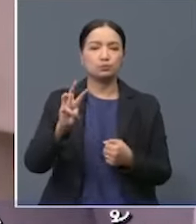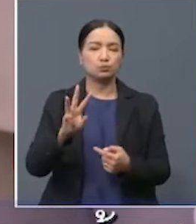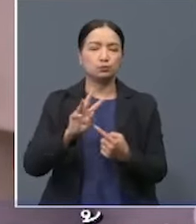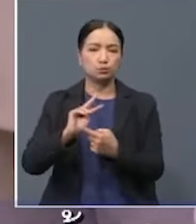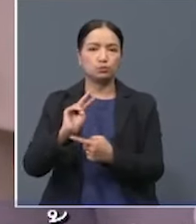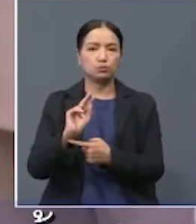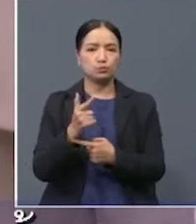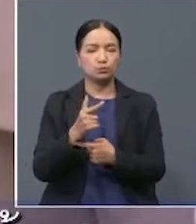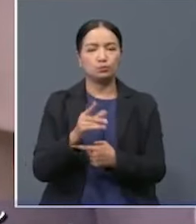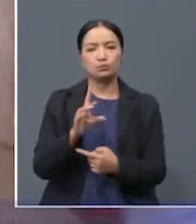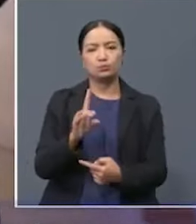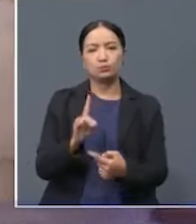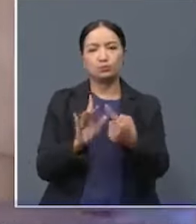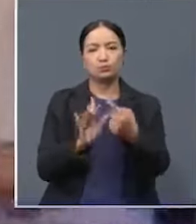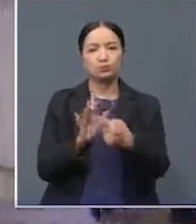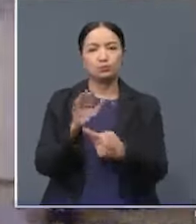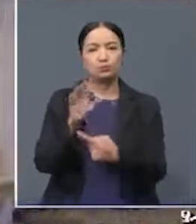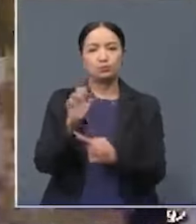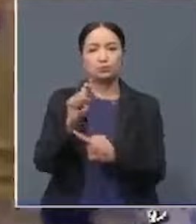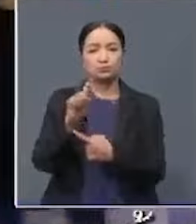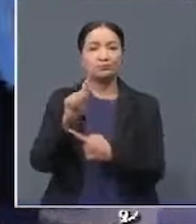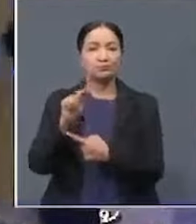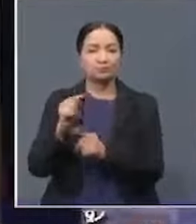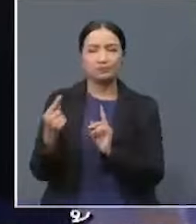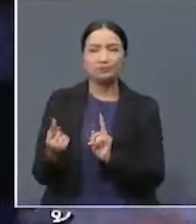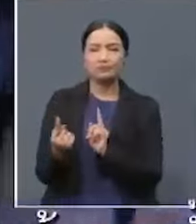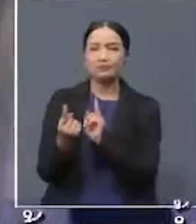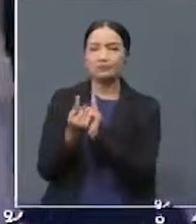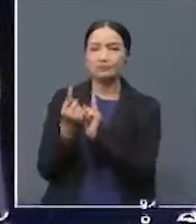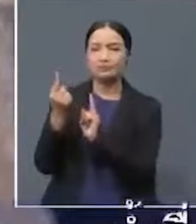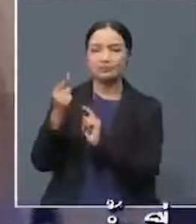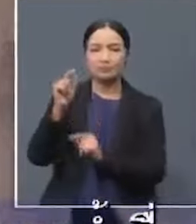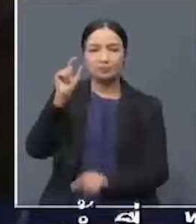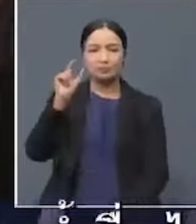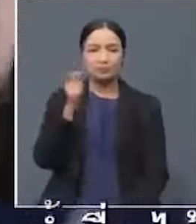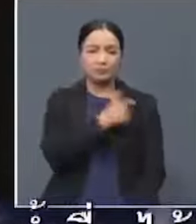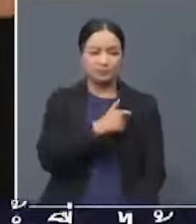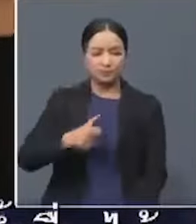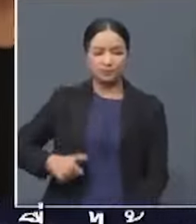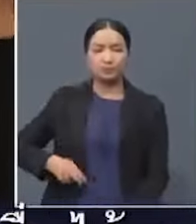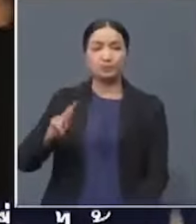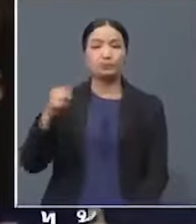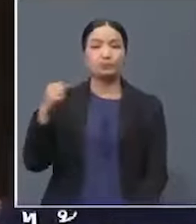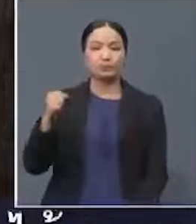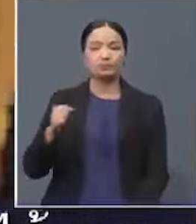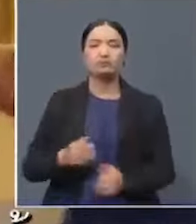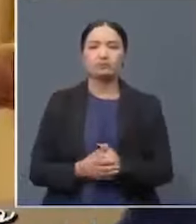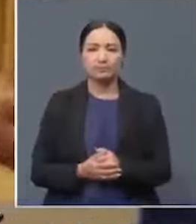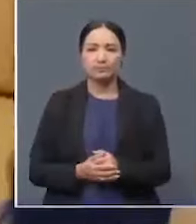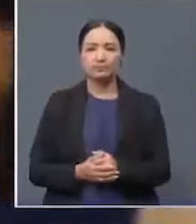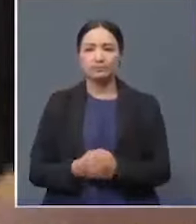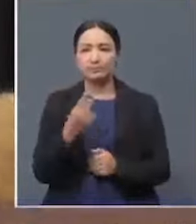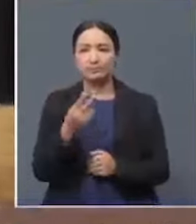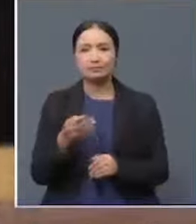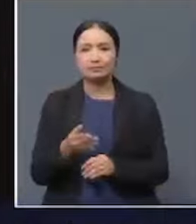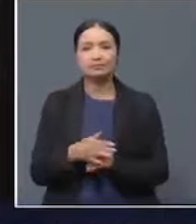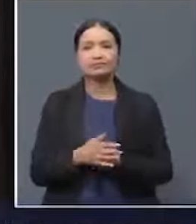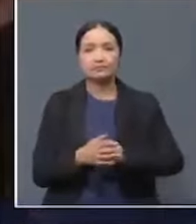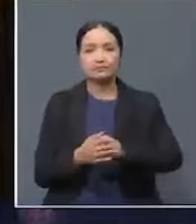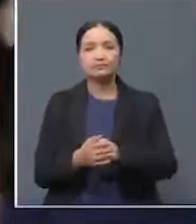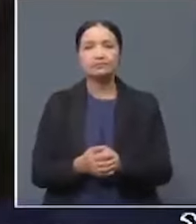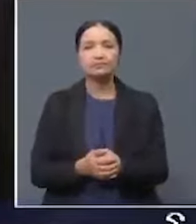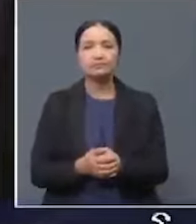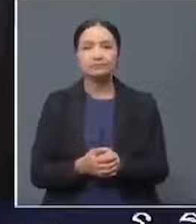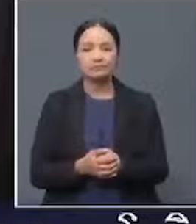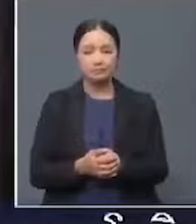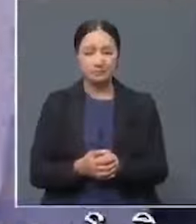เพื่อเข้าเฝ้าทูลละอองธุลีพระบาทถวายสัตย์ปฏิญาณตนก่อนปฏิบัติหน้าที่ที่คุณผู้ชมได้เห็นเมื่อสักครู่ที่เป็นการถ่ายภาพหมู่ในตึ